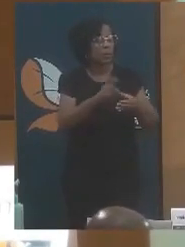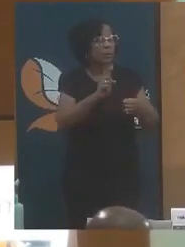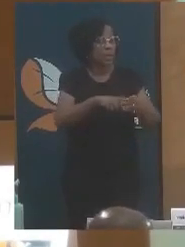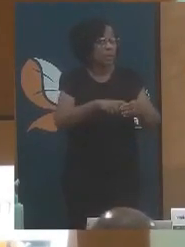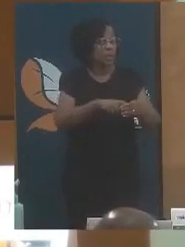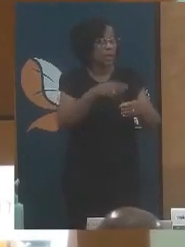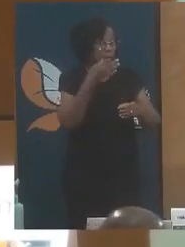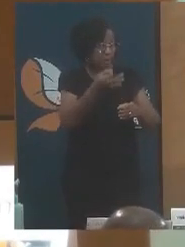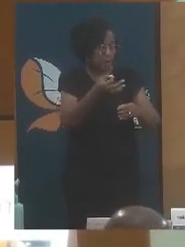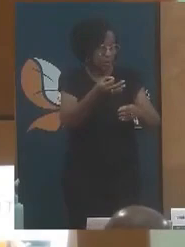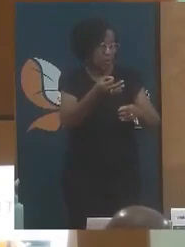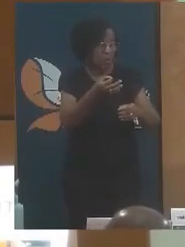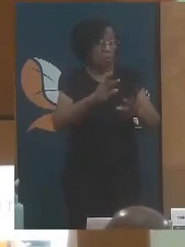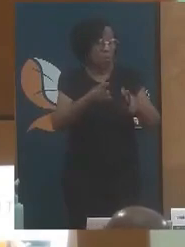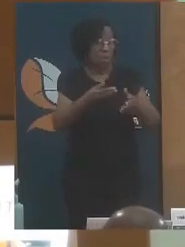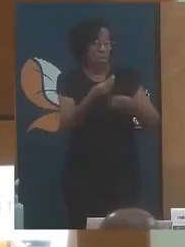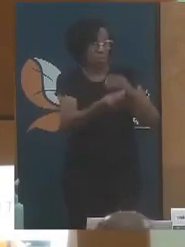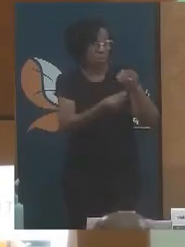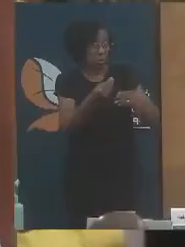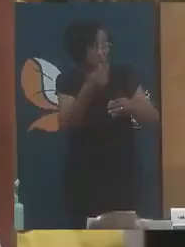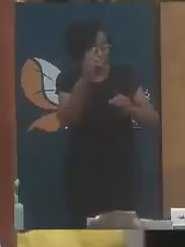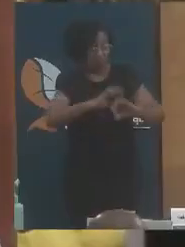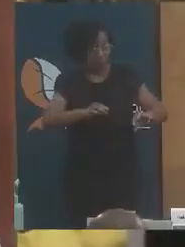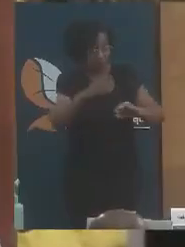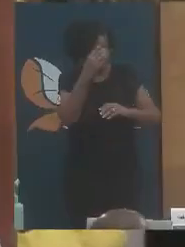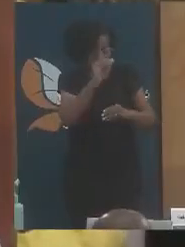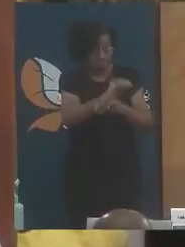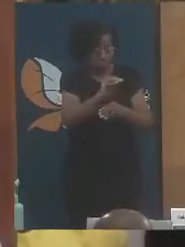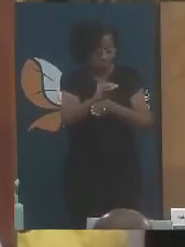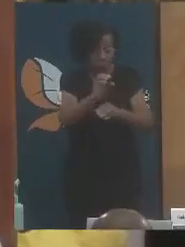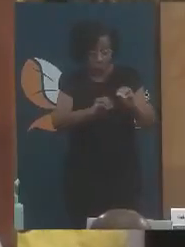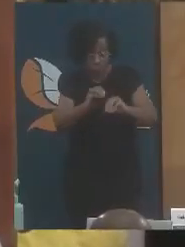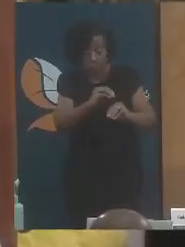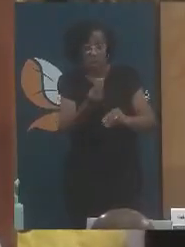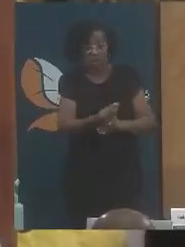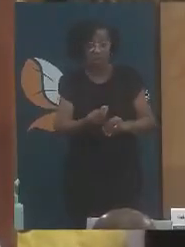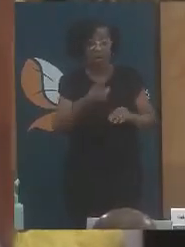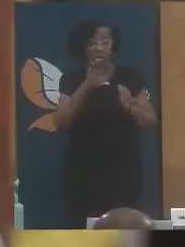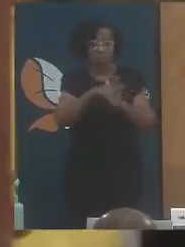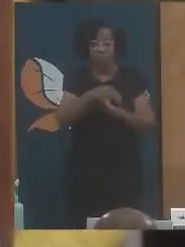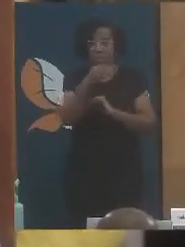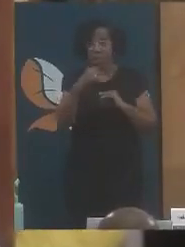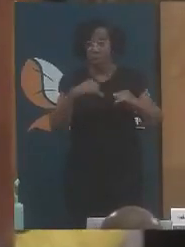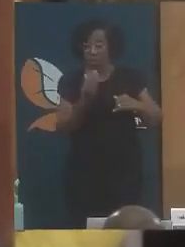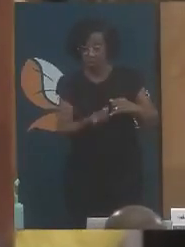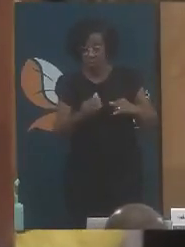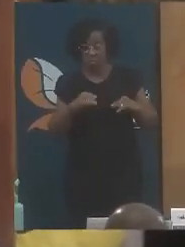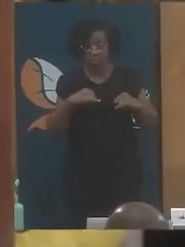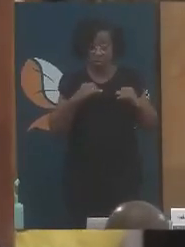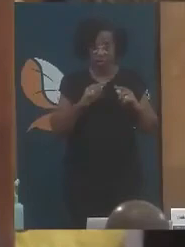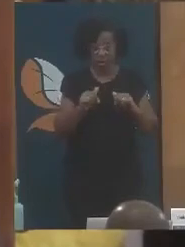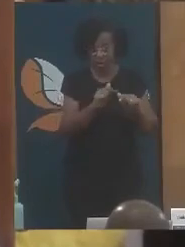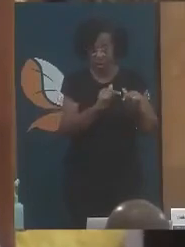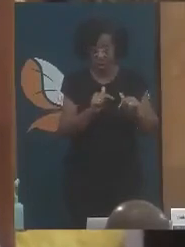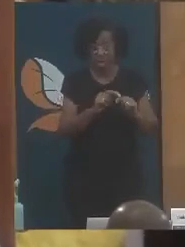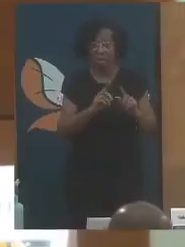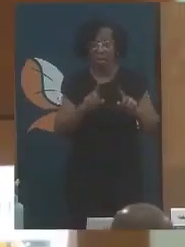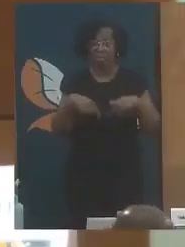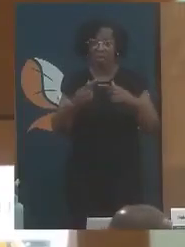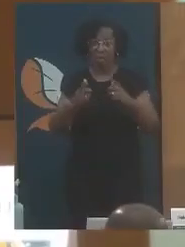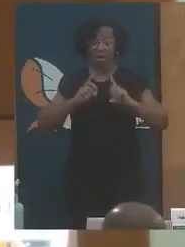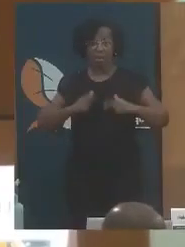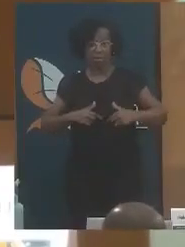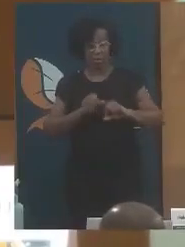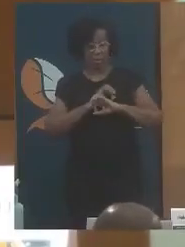les moyens pour pouvoir s'occuper des enfants. Et qu'il y a même des jeunes qui vont à